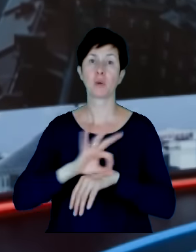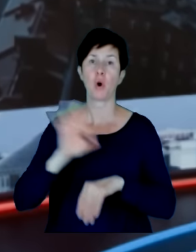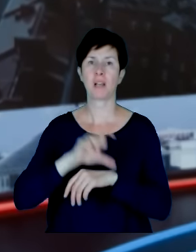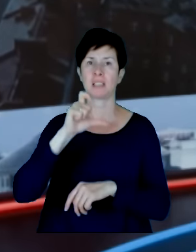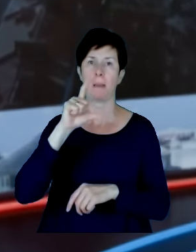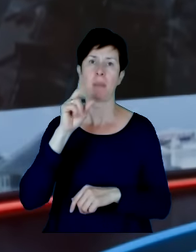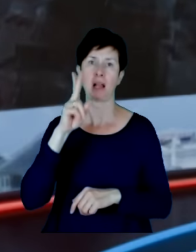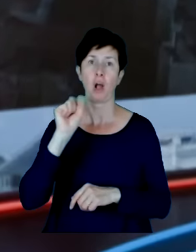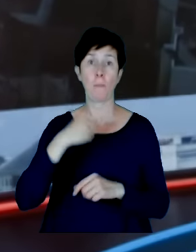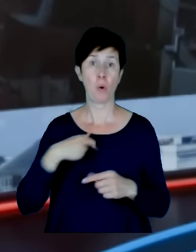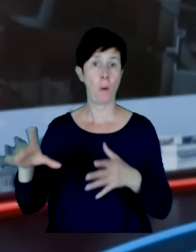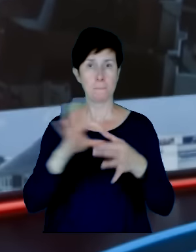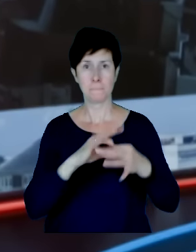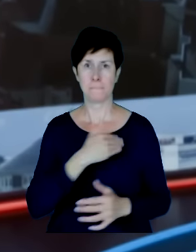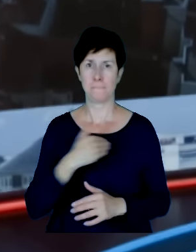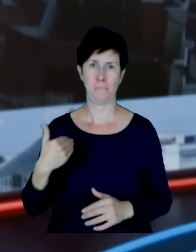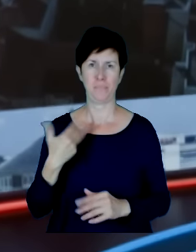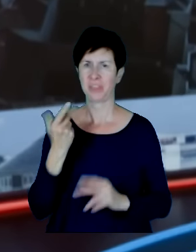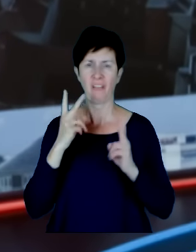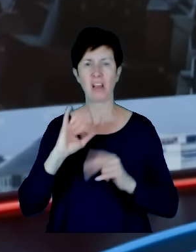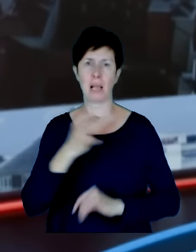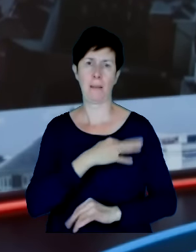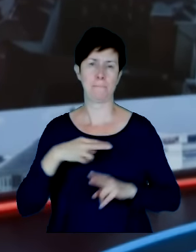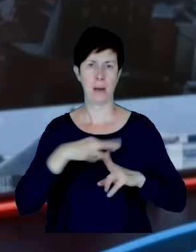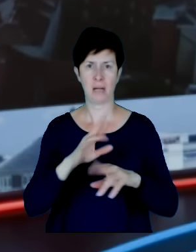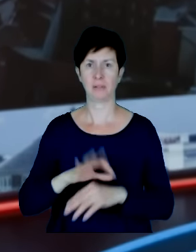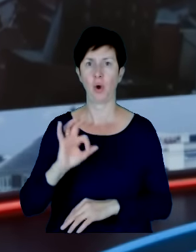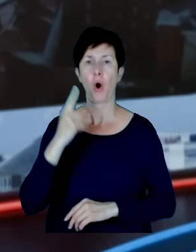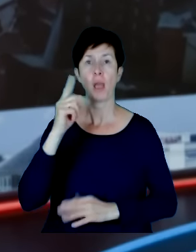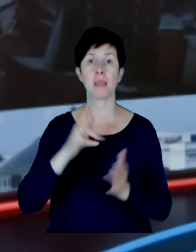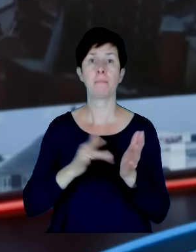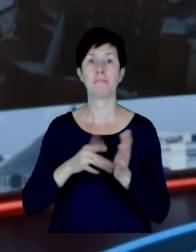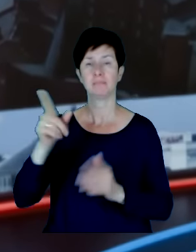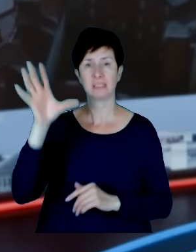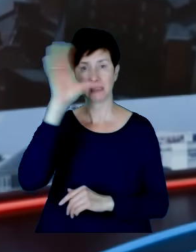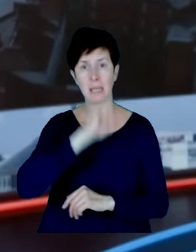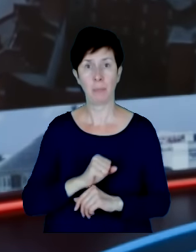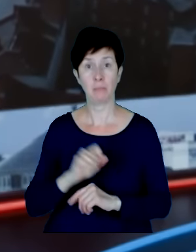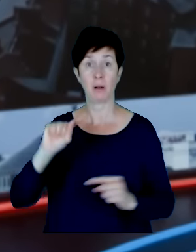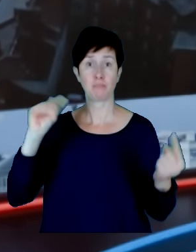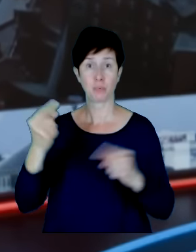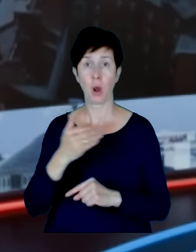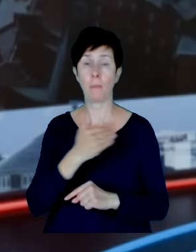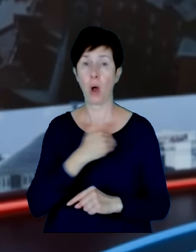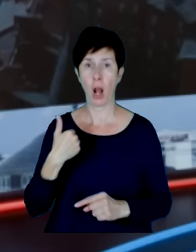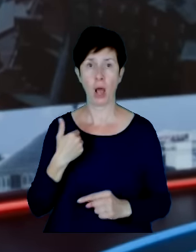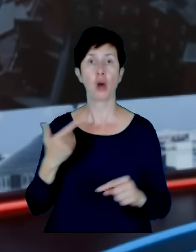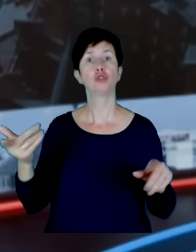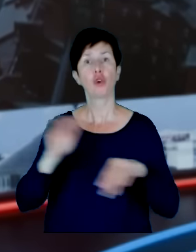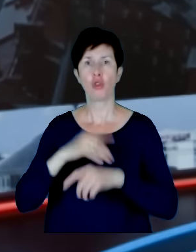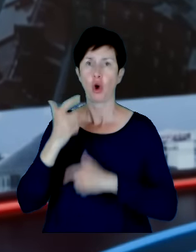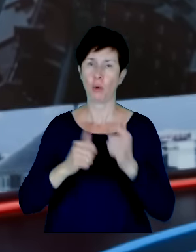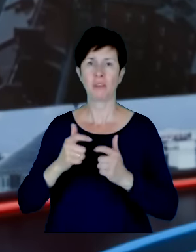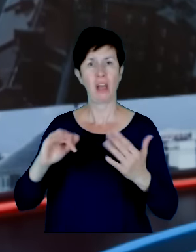łączył polaków bez względu na sympatie polityczne o jednym pan premier zapomniał skłóconych Polaków pogodzić Niełatwo To fakt ale wobec